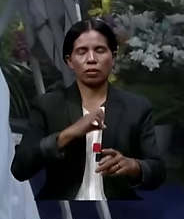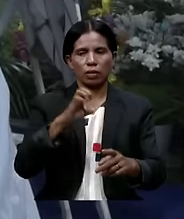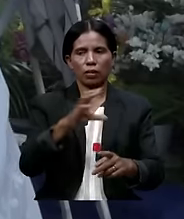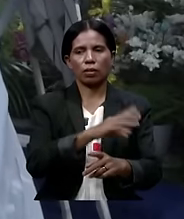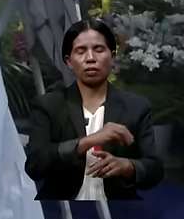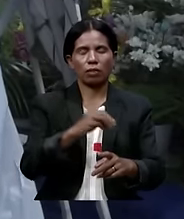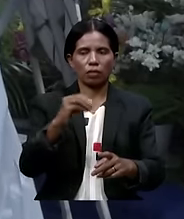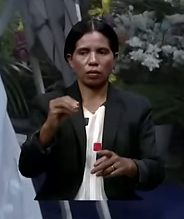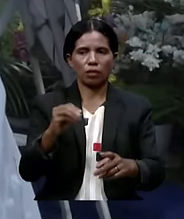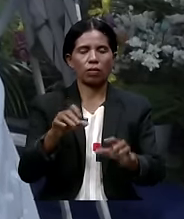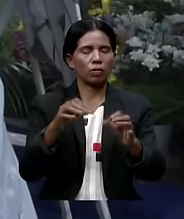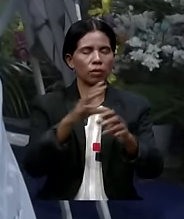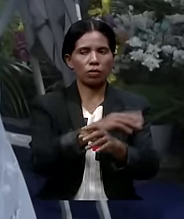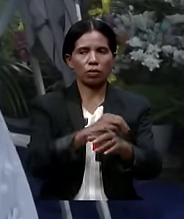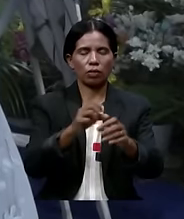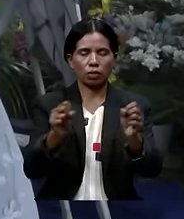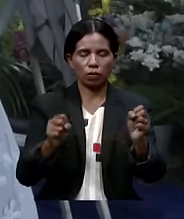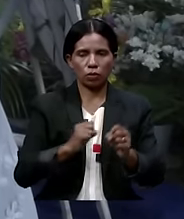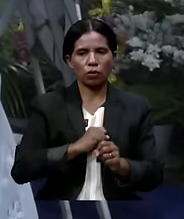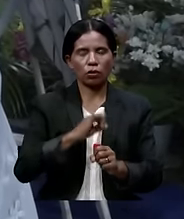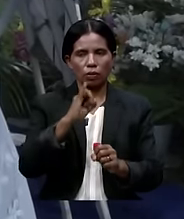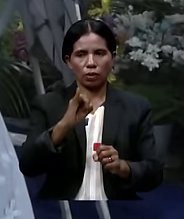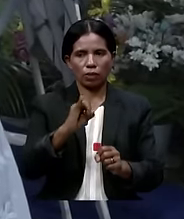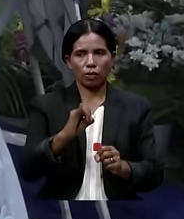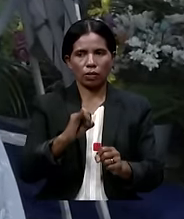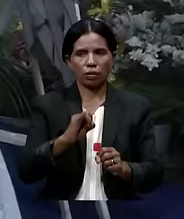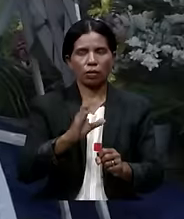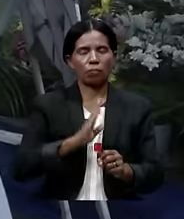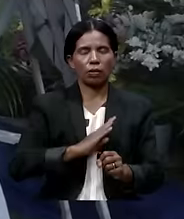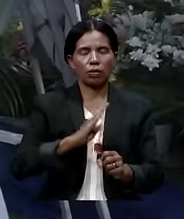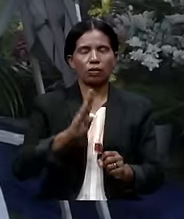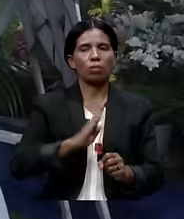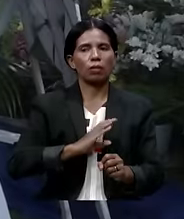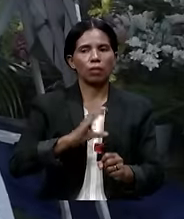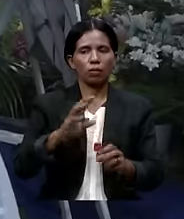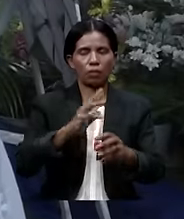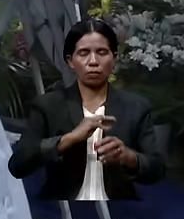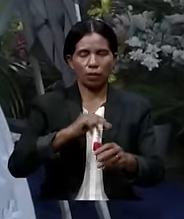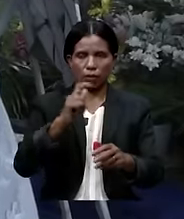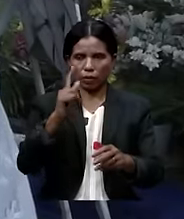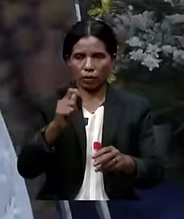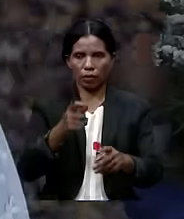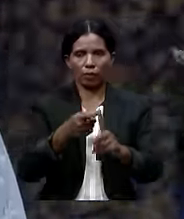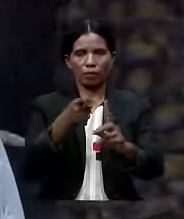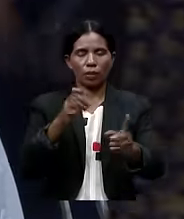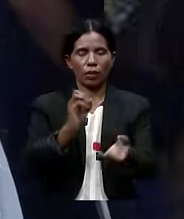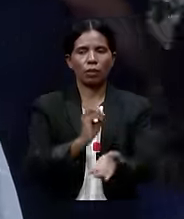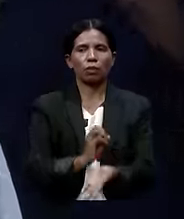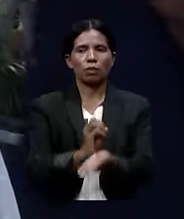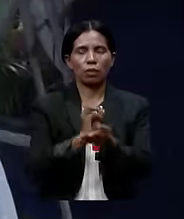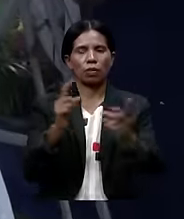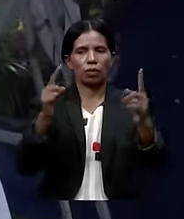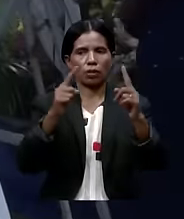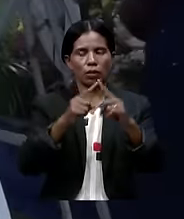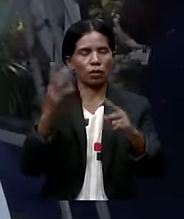fatu berliho, husi fatu mea, husi suai, husi bagia, husi baukau, husi manatutu, husi oikusi, to